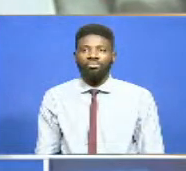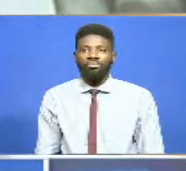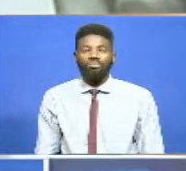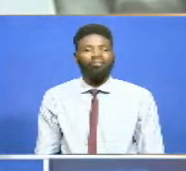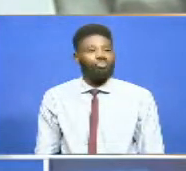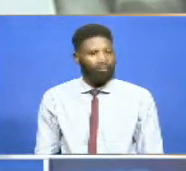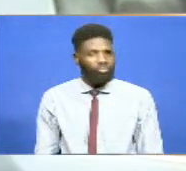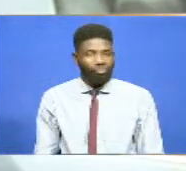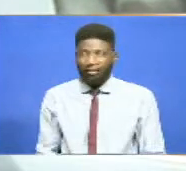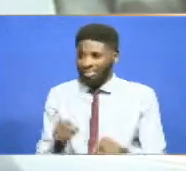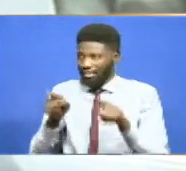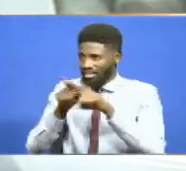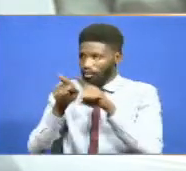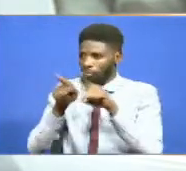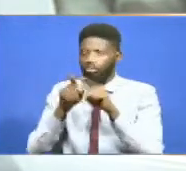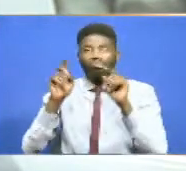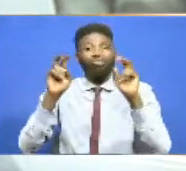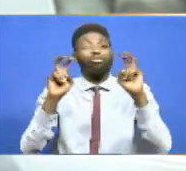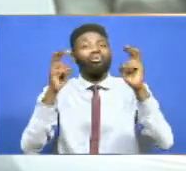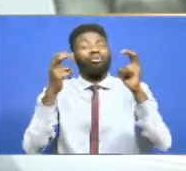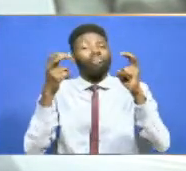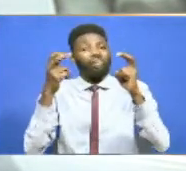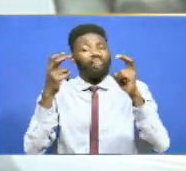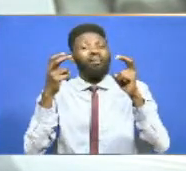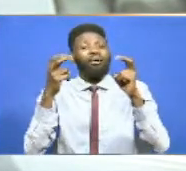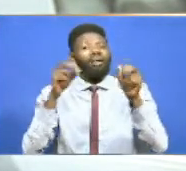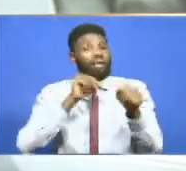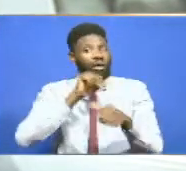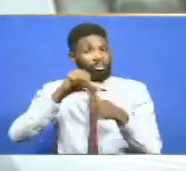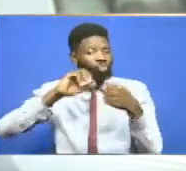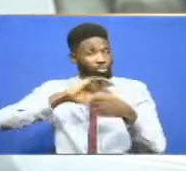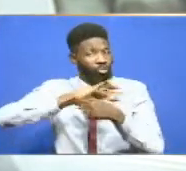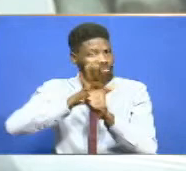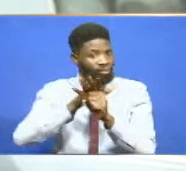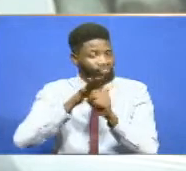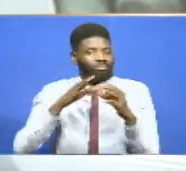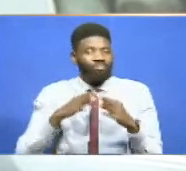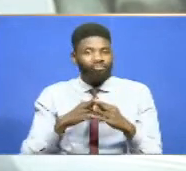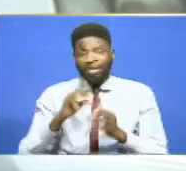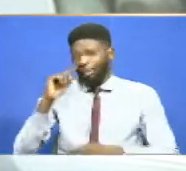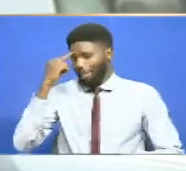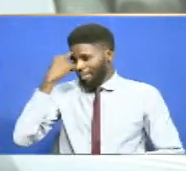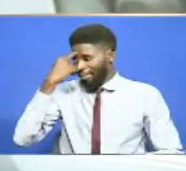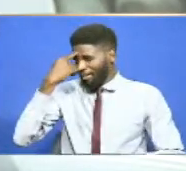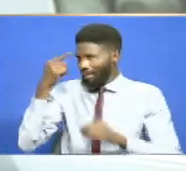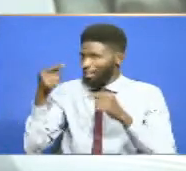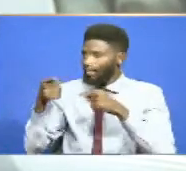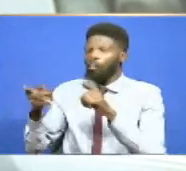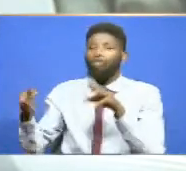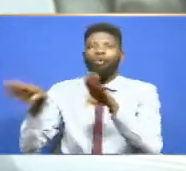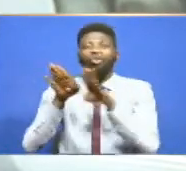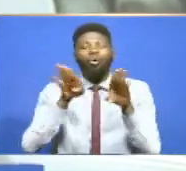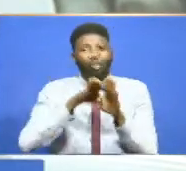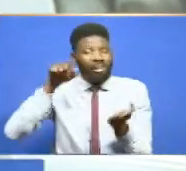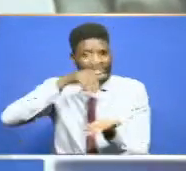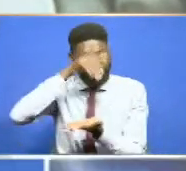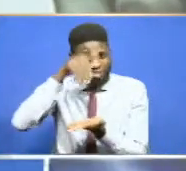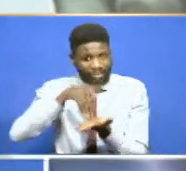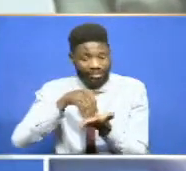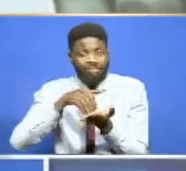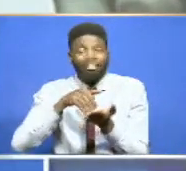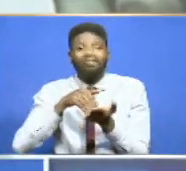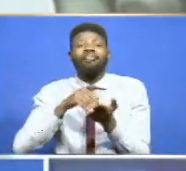Na tukisalia kwenye masuala yanayofungamana na janga la corona, ni kwamba India imefunga zaidi ya vituo 700 vya utoaji